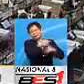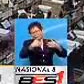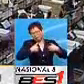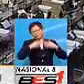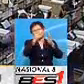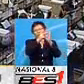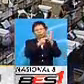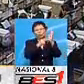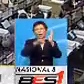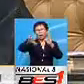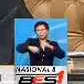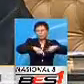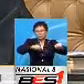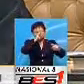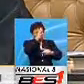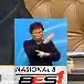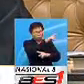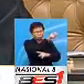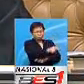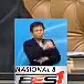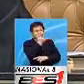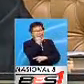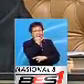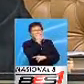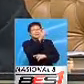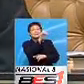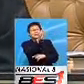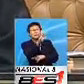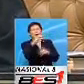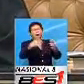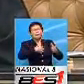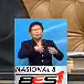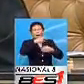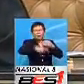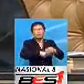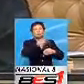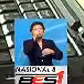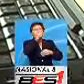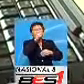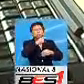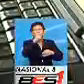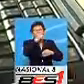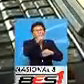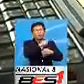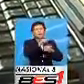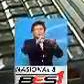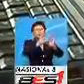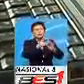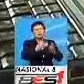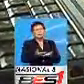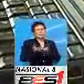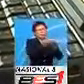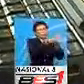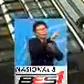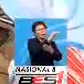undang-undang untuk mengambil tindakan terhadap pesalah cyber sebarang aduan berhubung penipuan internet yang diajukan kepada mcmc